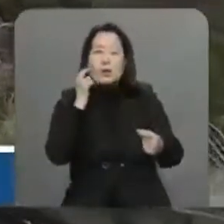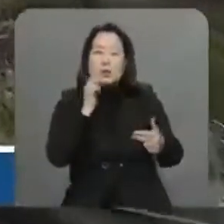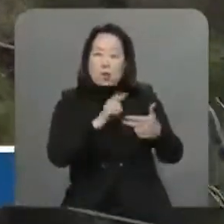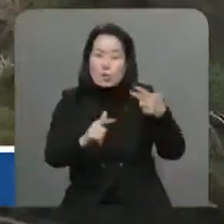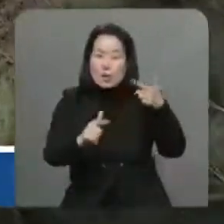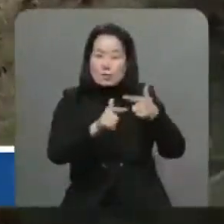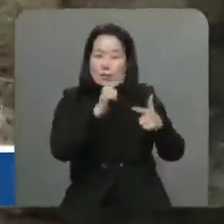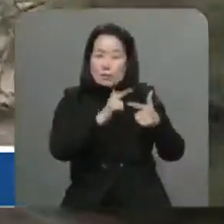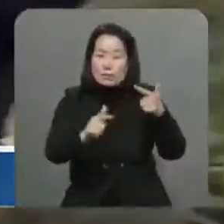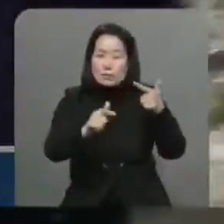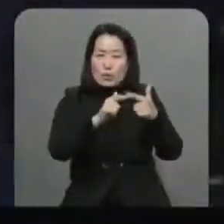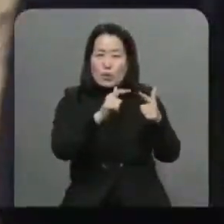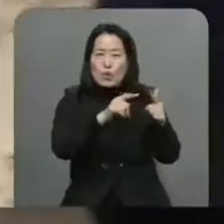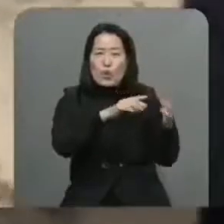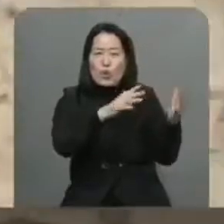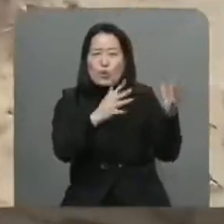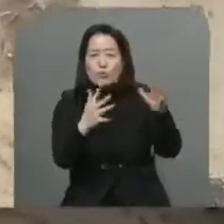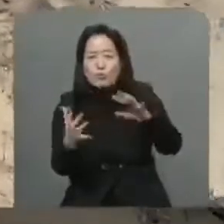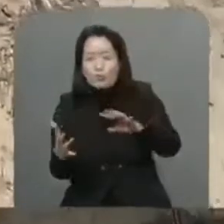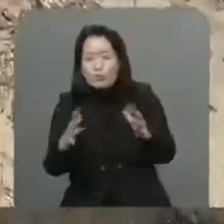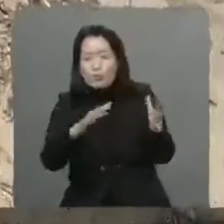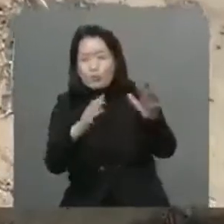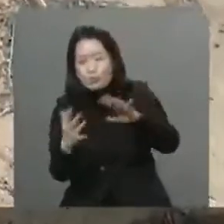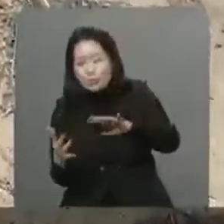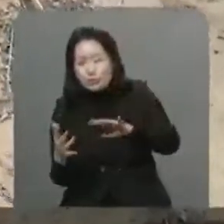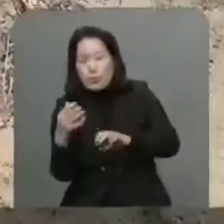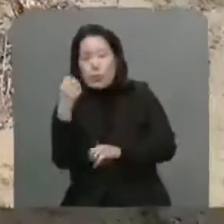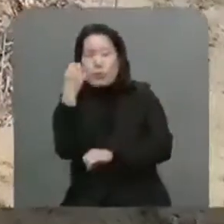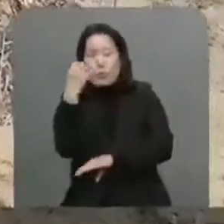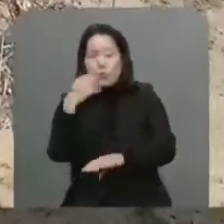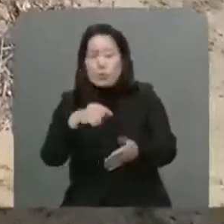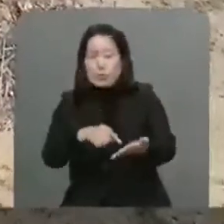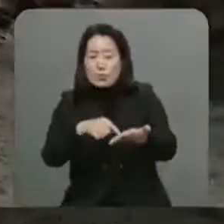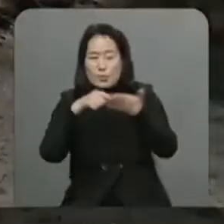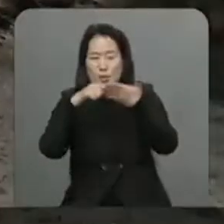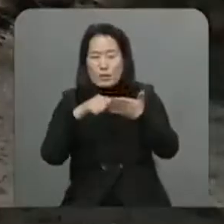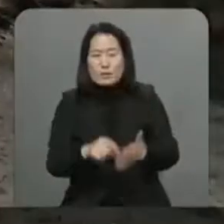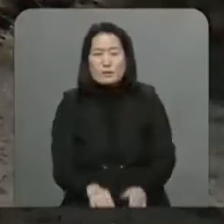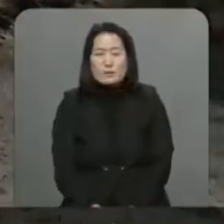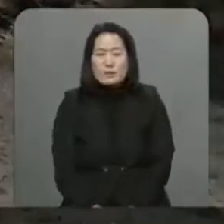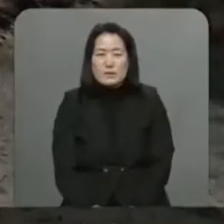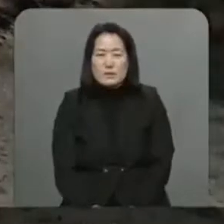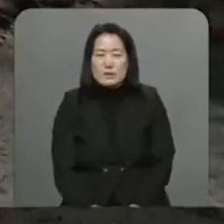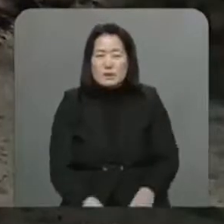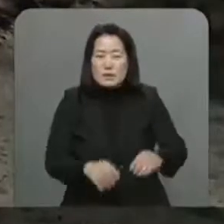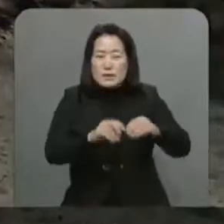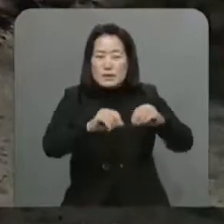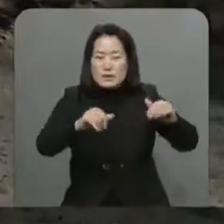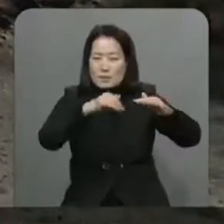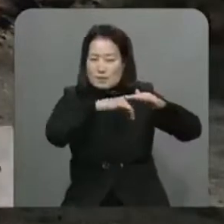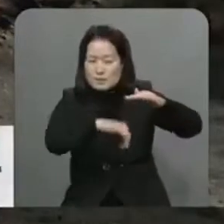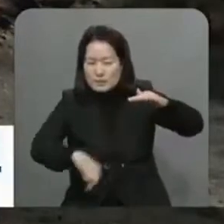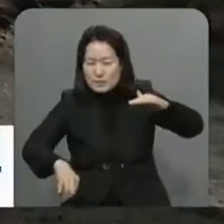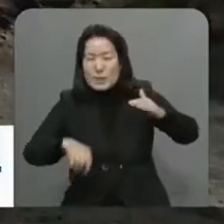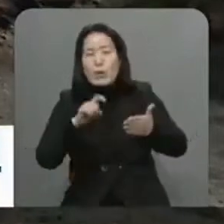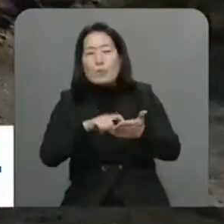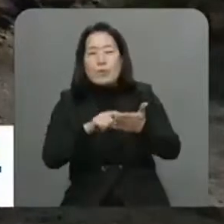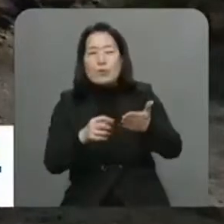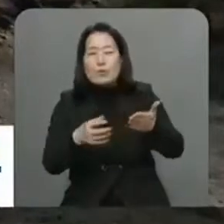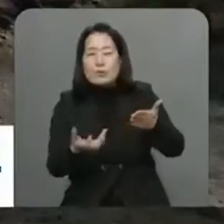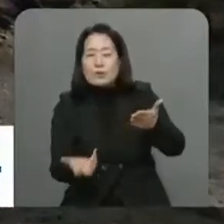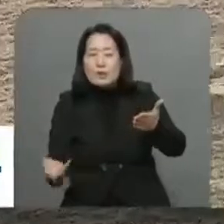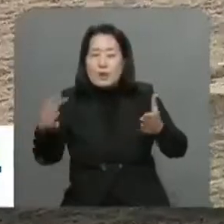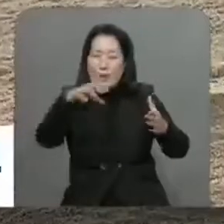집안이 깎여 나가 나무가 쓰러지고 뿌리가 모두 드러났습니다 침식이 심해지자 긴급 복구 작업이